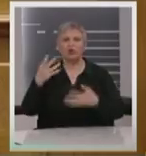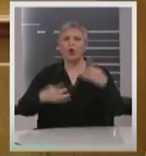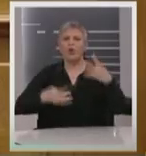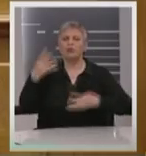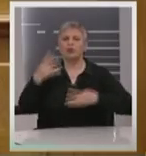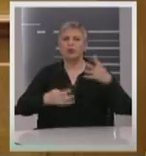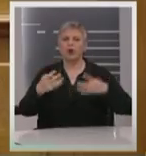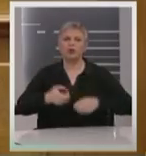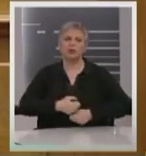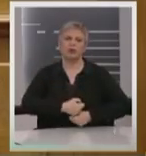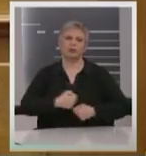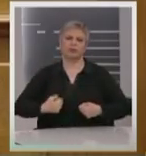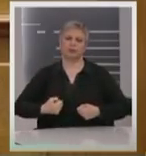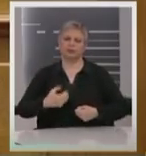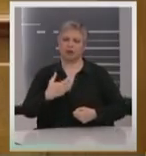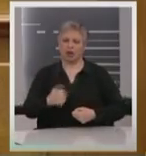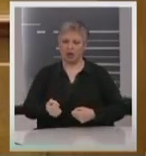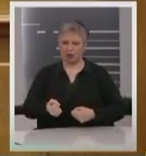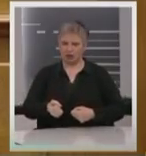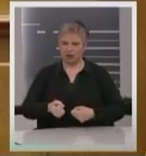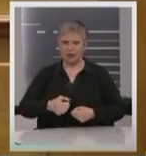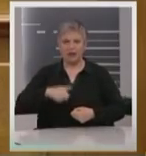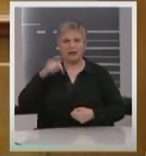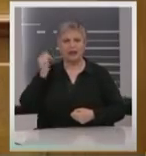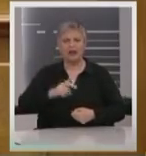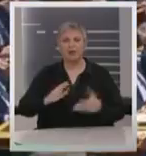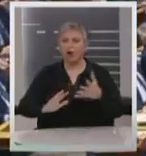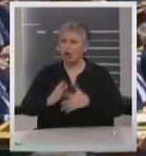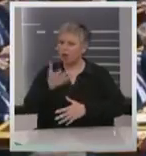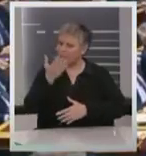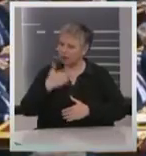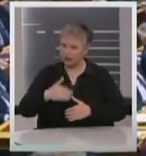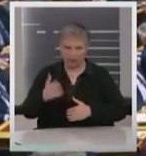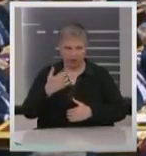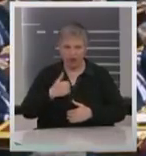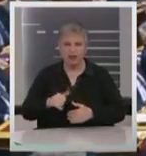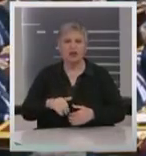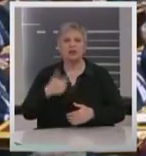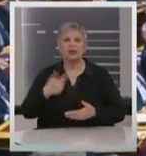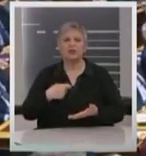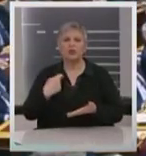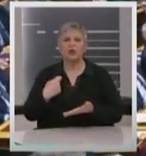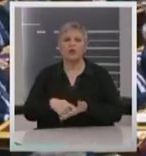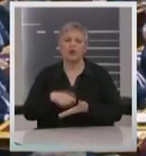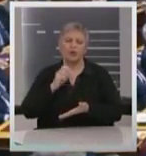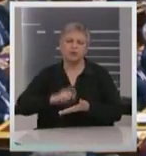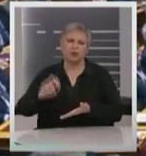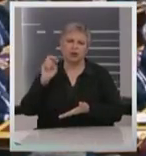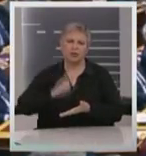λιτότητας, ένας ακόμα προϋπολογισμός βαθιά αντιαναπτυξιακός, ένας ακόμα προϋπολογισμός φόρων, πολλών